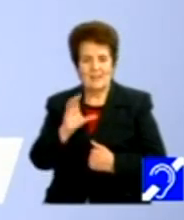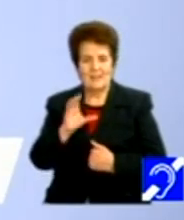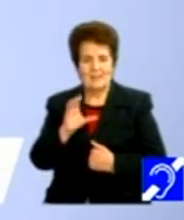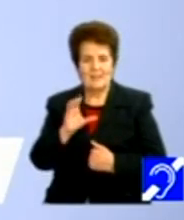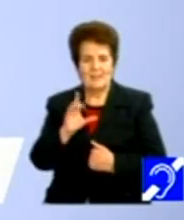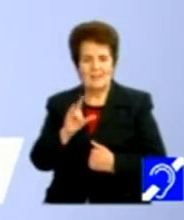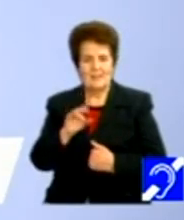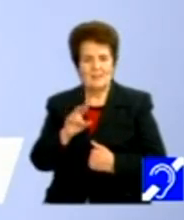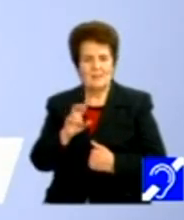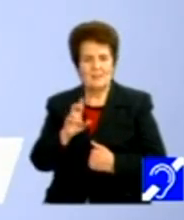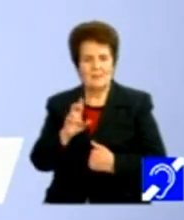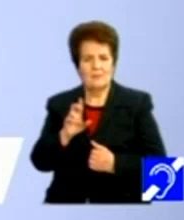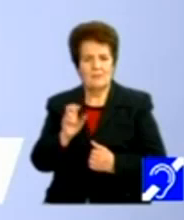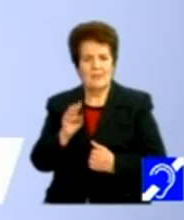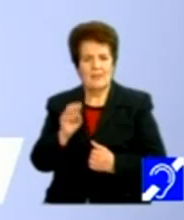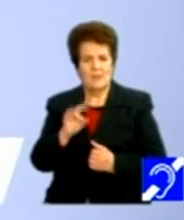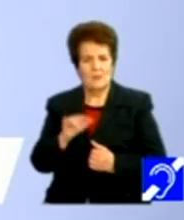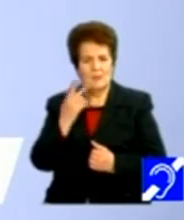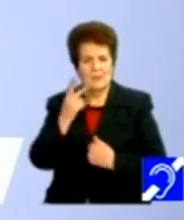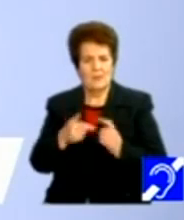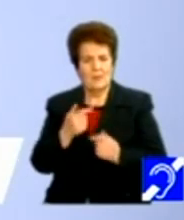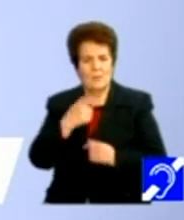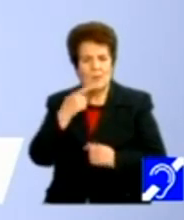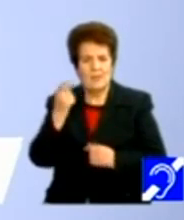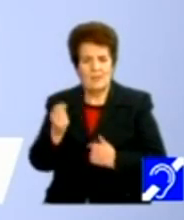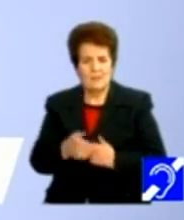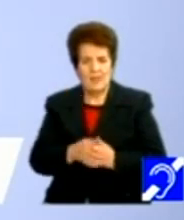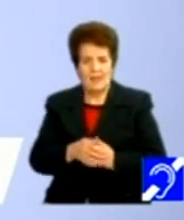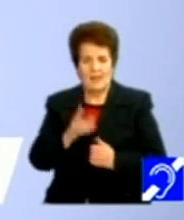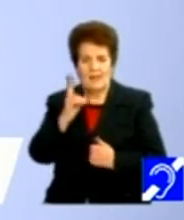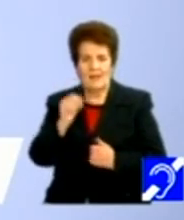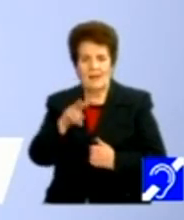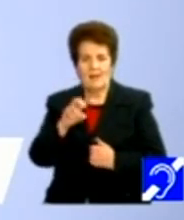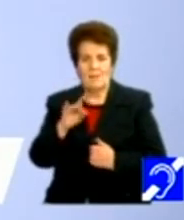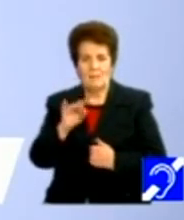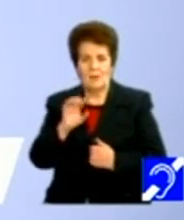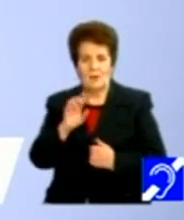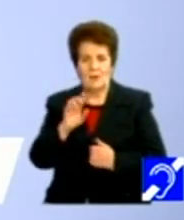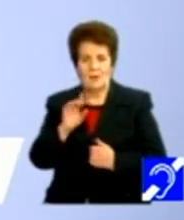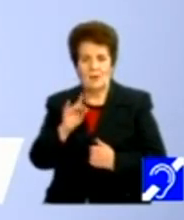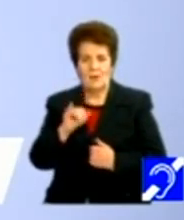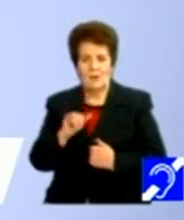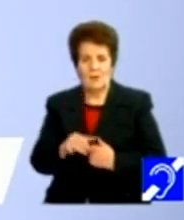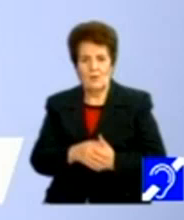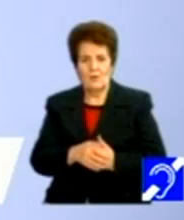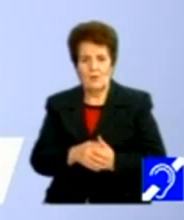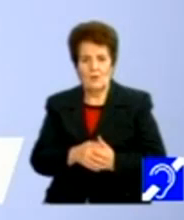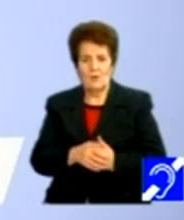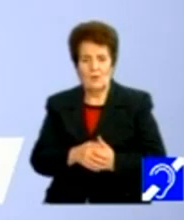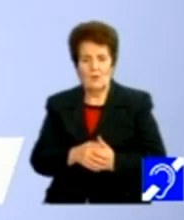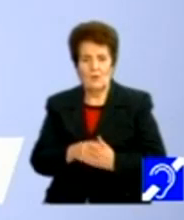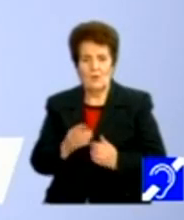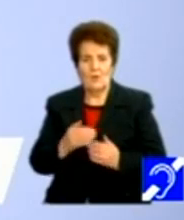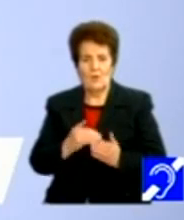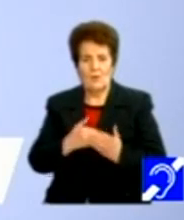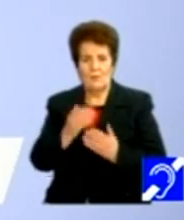întotdeauna, pentru că a fost unicul politician de calibru care a stat cu Wilson și cu Clemenceau și